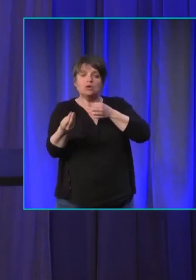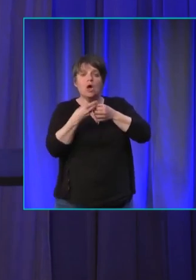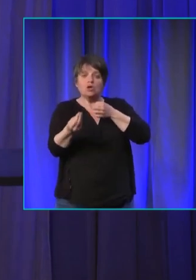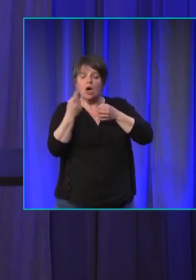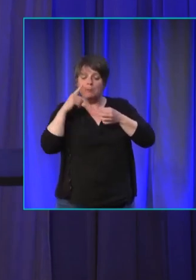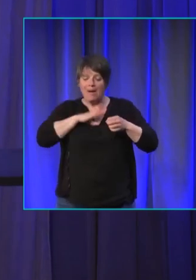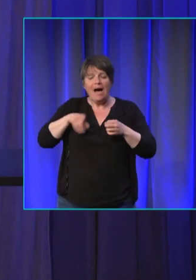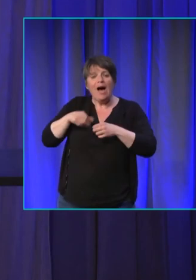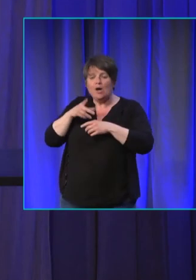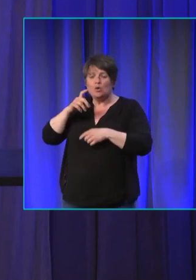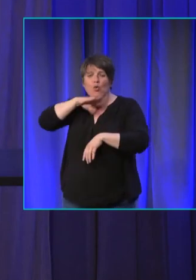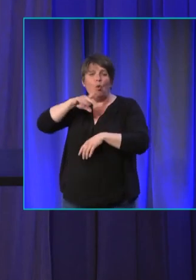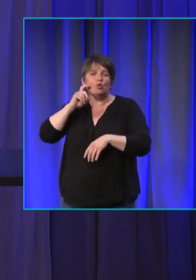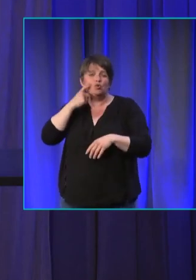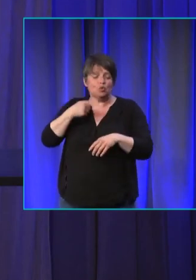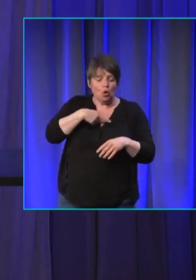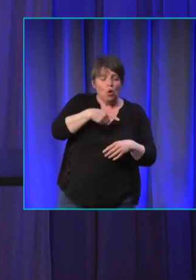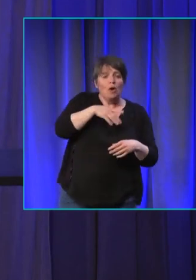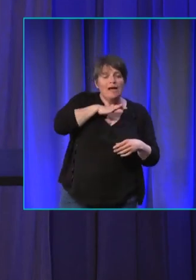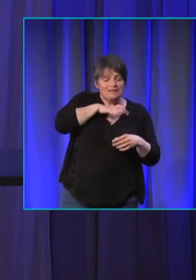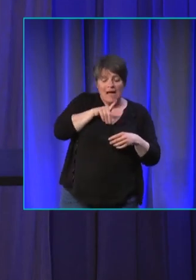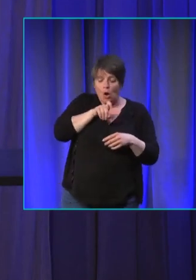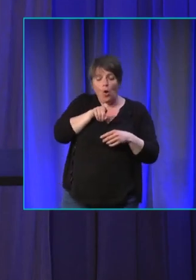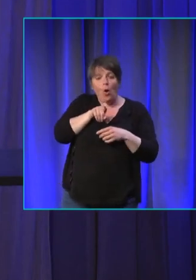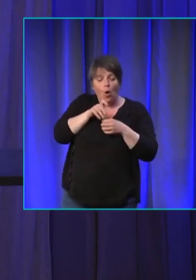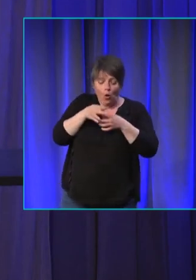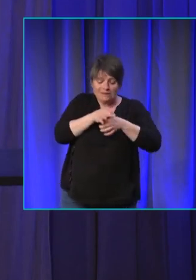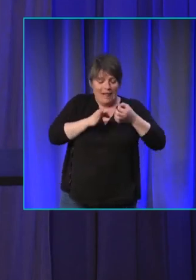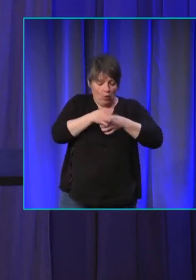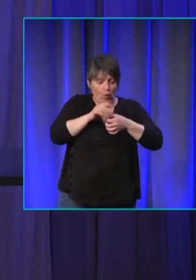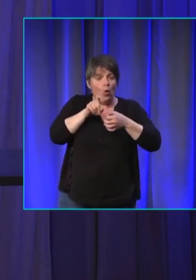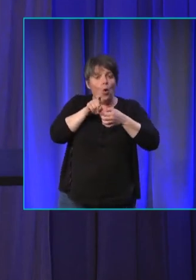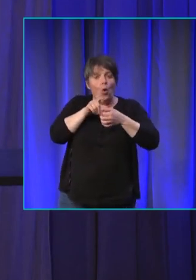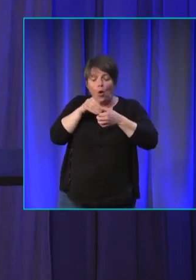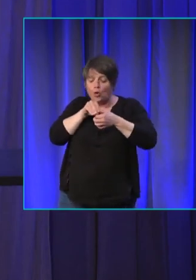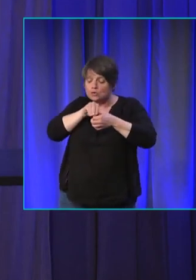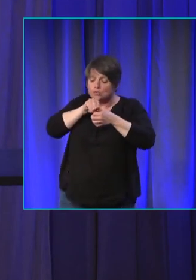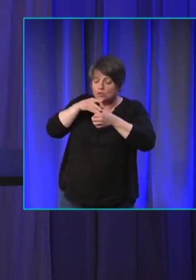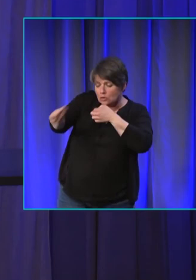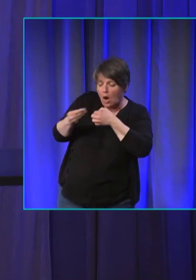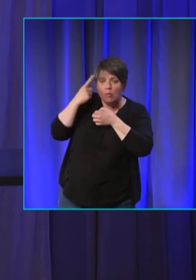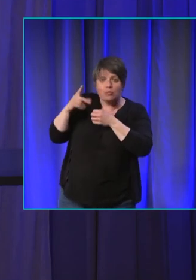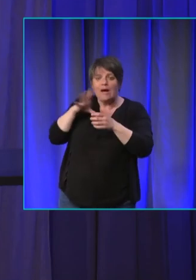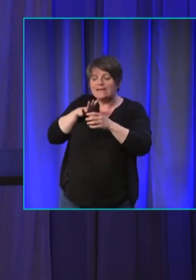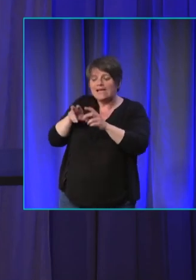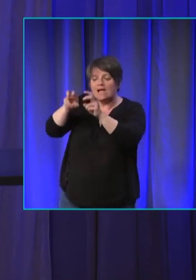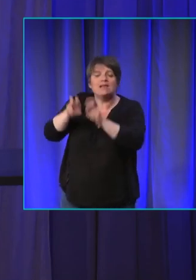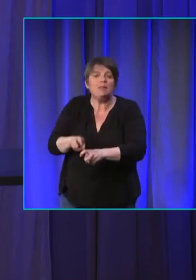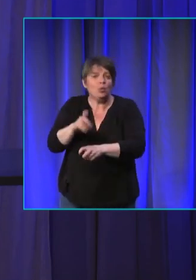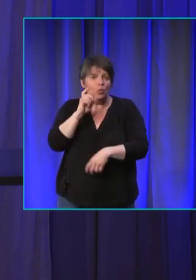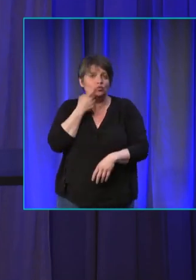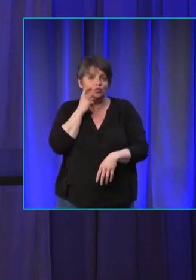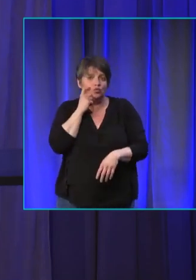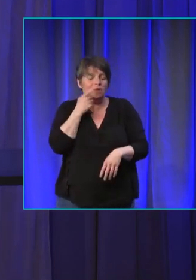cette trop haute concentration en sucre. Et donc, s'il y a une fuite d'eau de la cellule, il y a une déshydratation de la cellule. Donc, il y a un risque